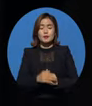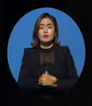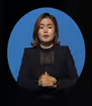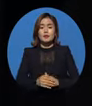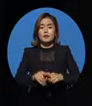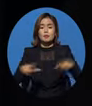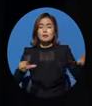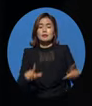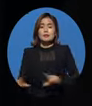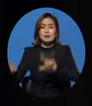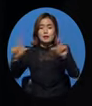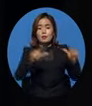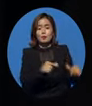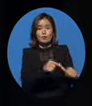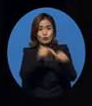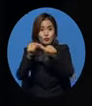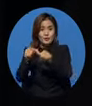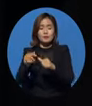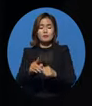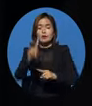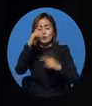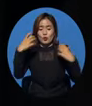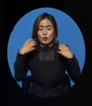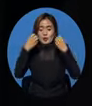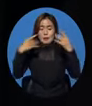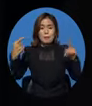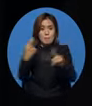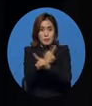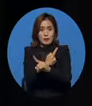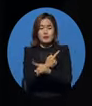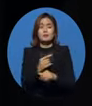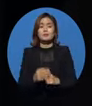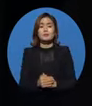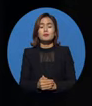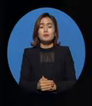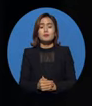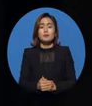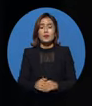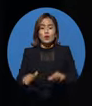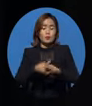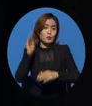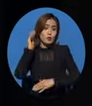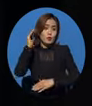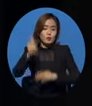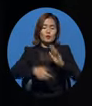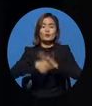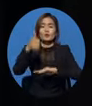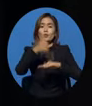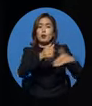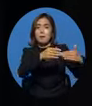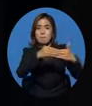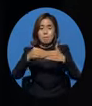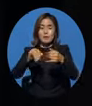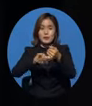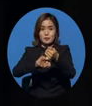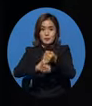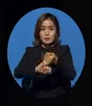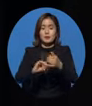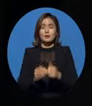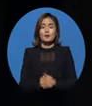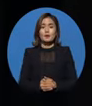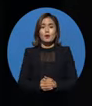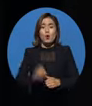민생을 살려야 되겠습니다 정권 재창출을 해내겠습니다 문재인 정부를 성공으로 이끌어 내겠습니다